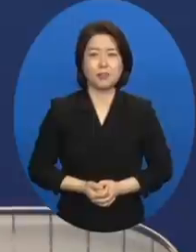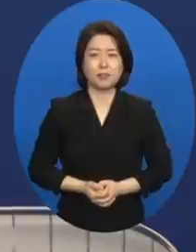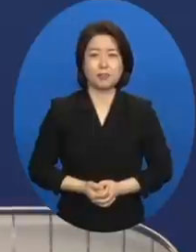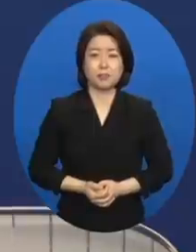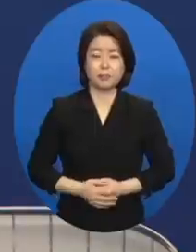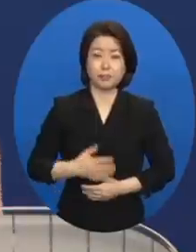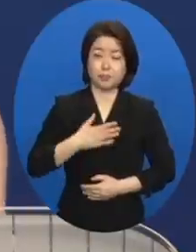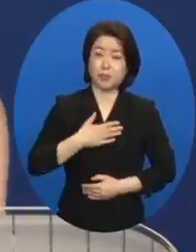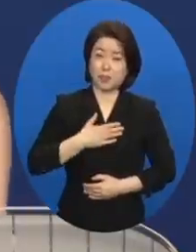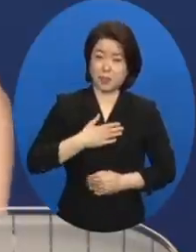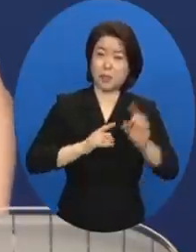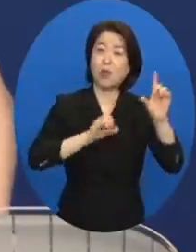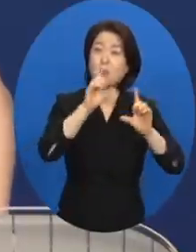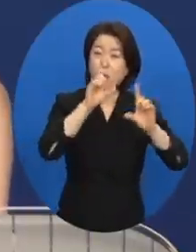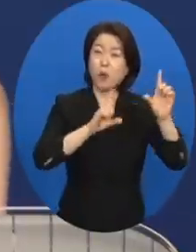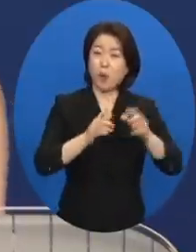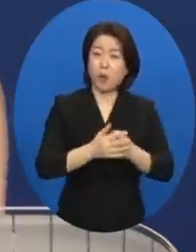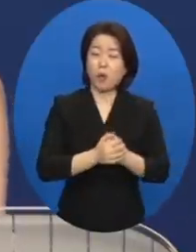제가